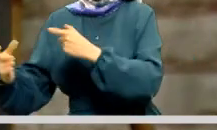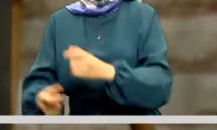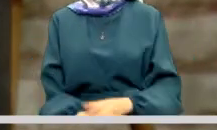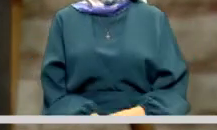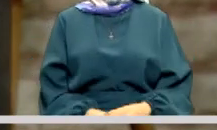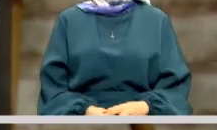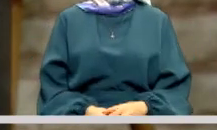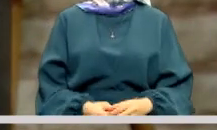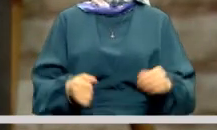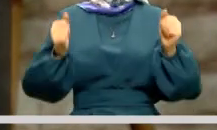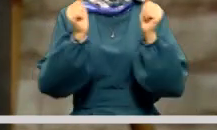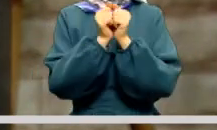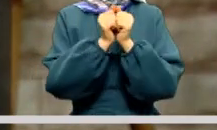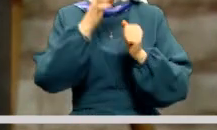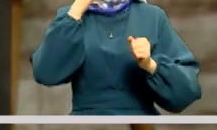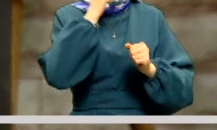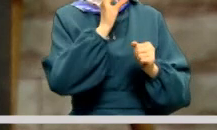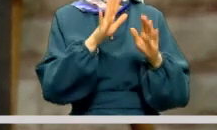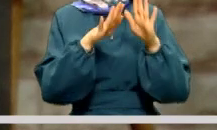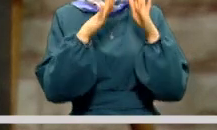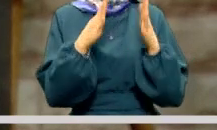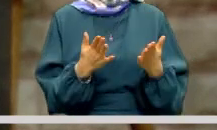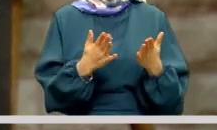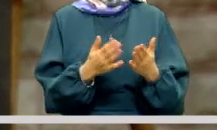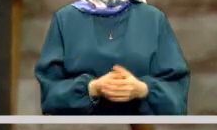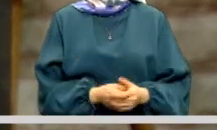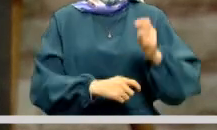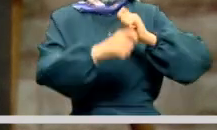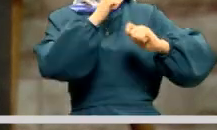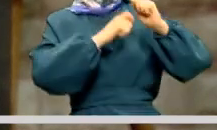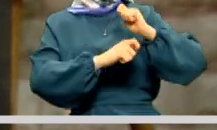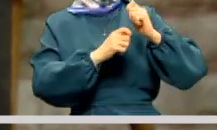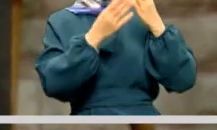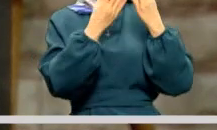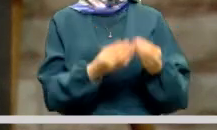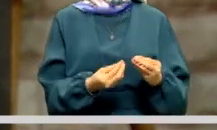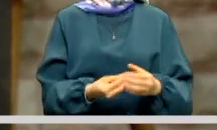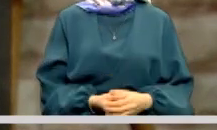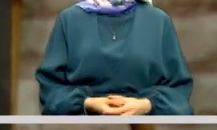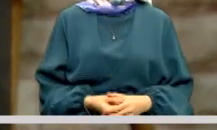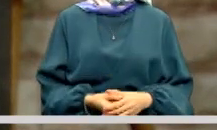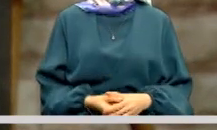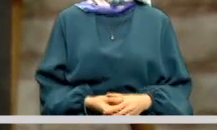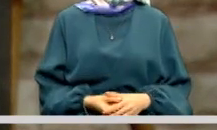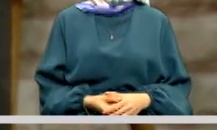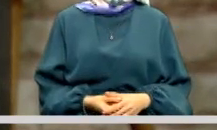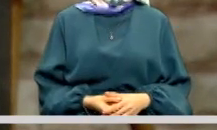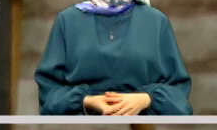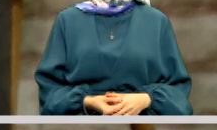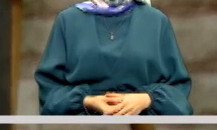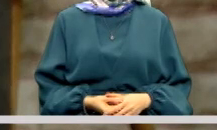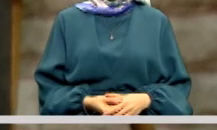birlikte kimlerle nasıl tutum davranış hareket içerisinde olabileceğimizi düşünür ve